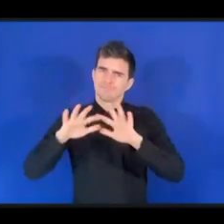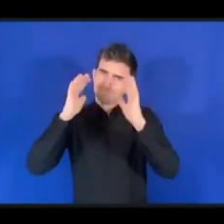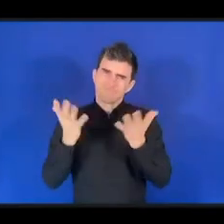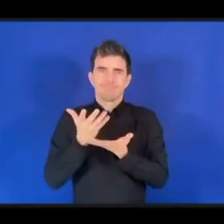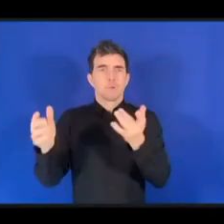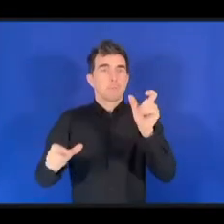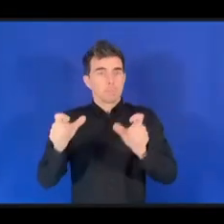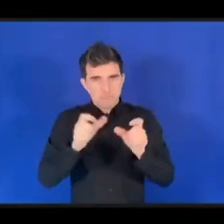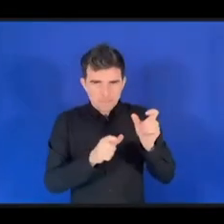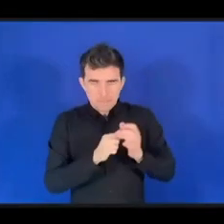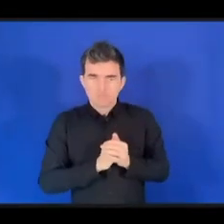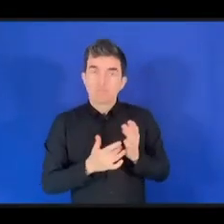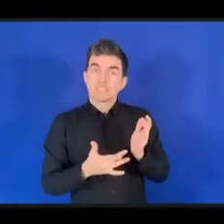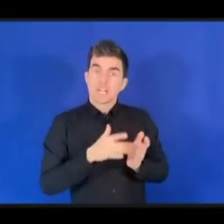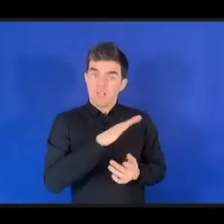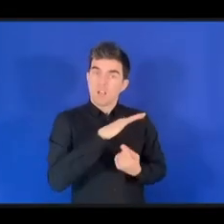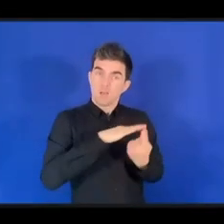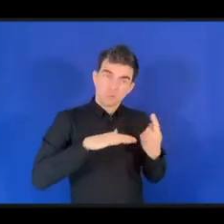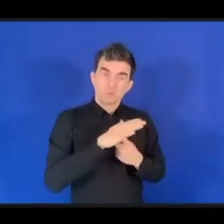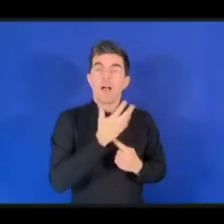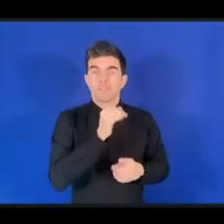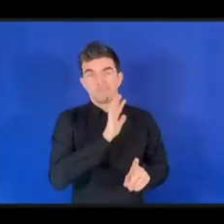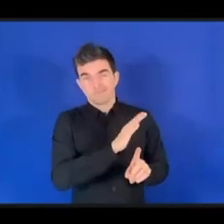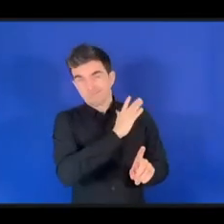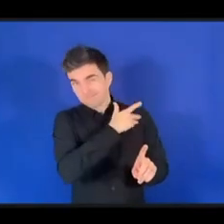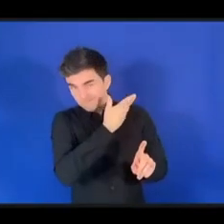الانترنت ان المجتمع